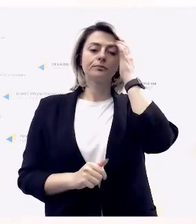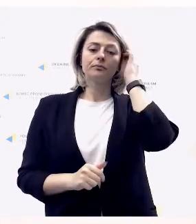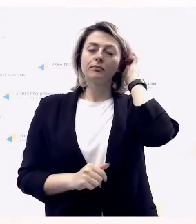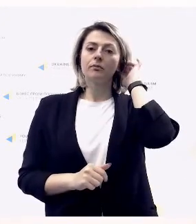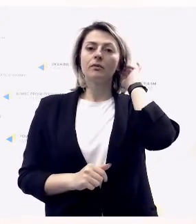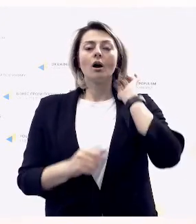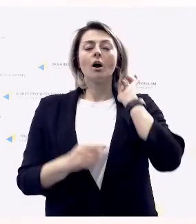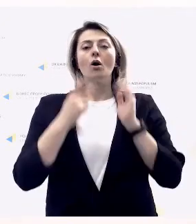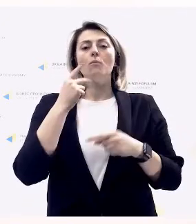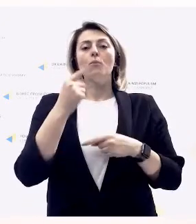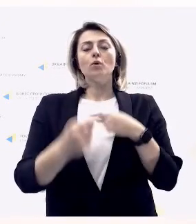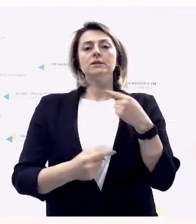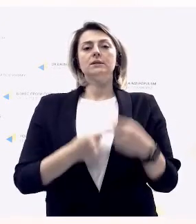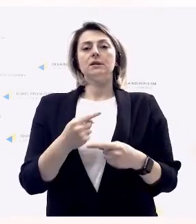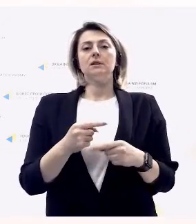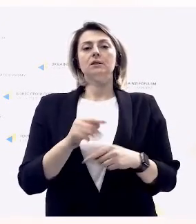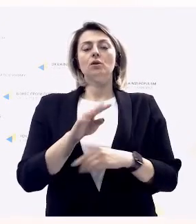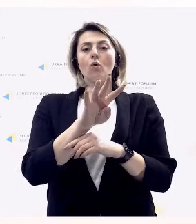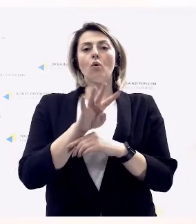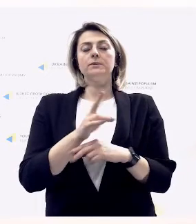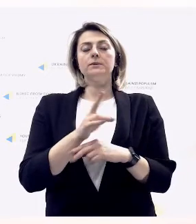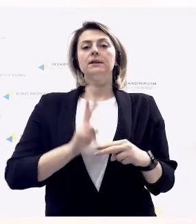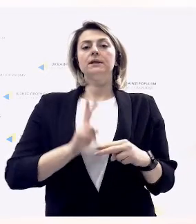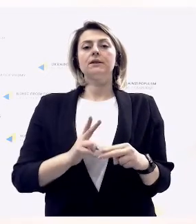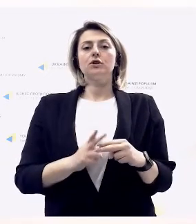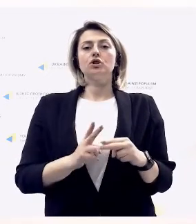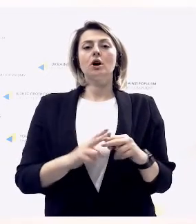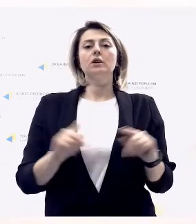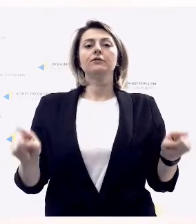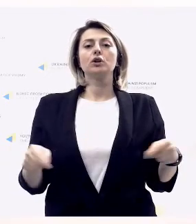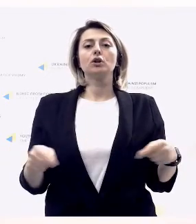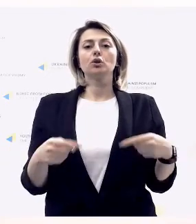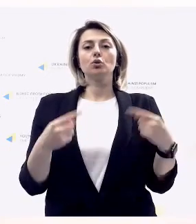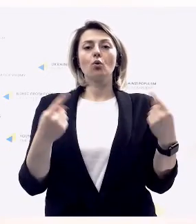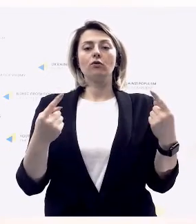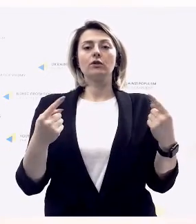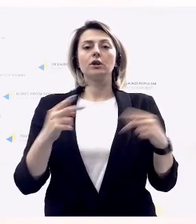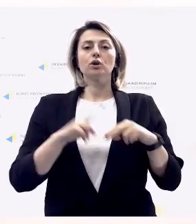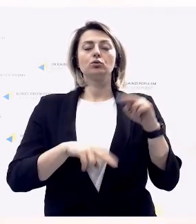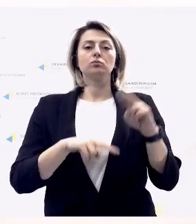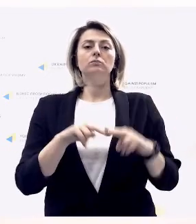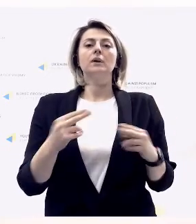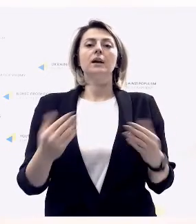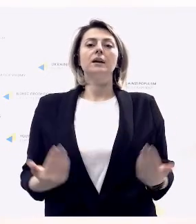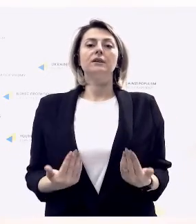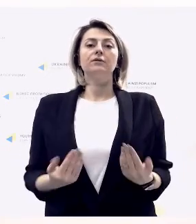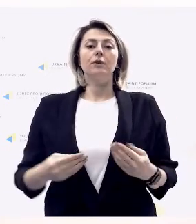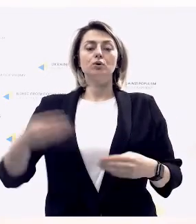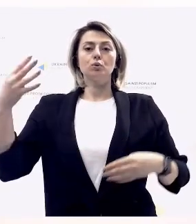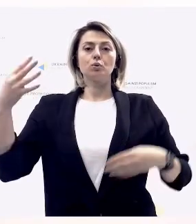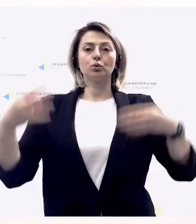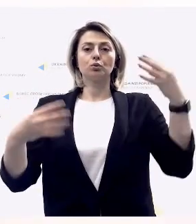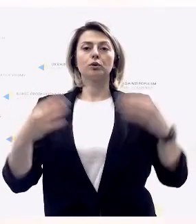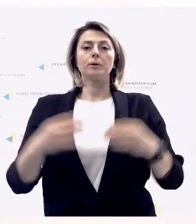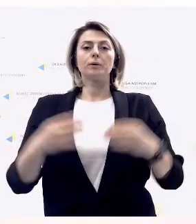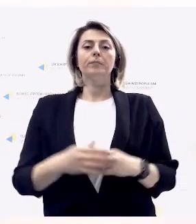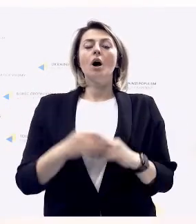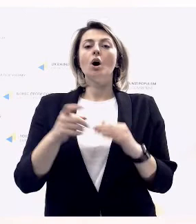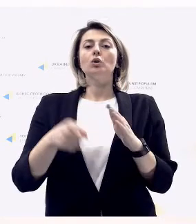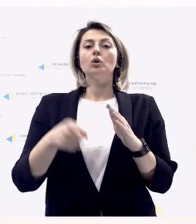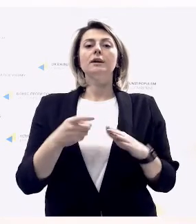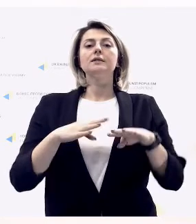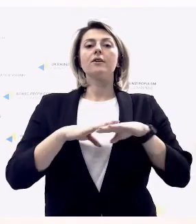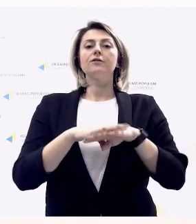постійні обстріли заважають відновленню інфраструктури. І, зокрема, Донецька